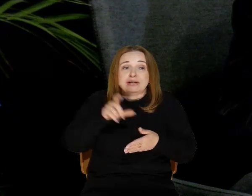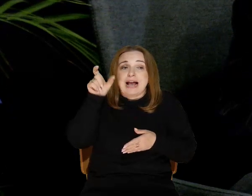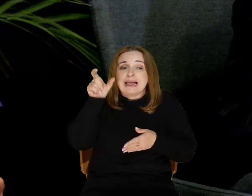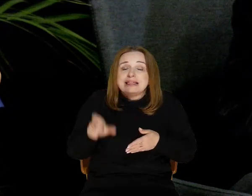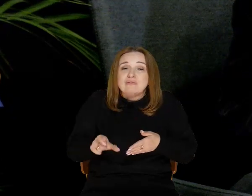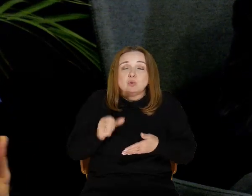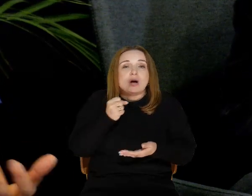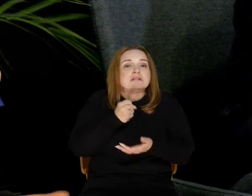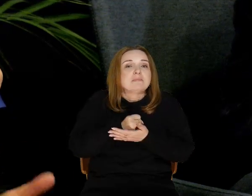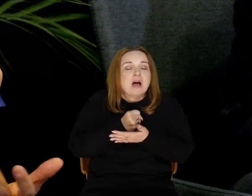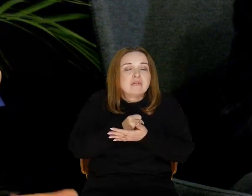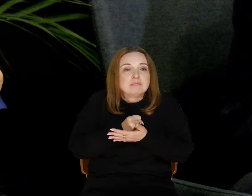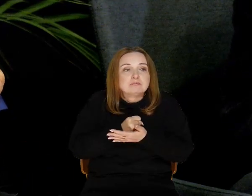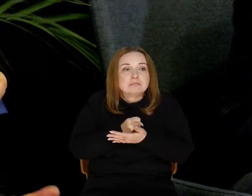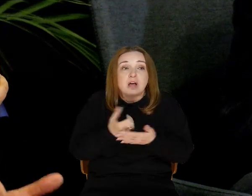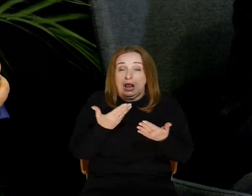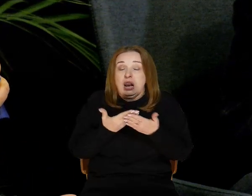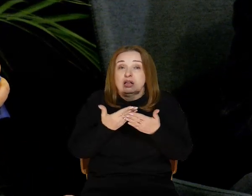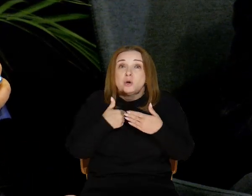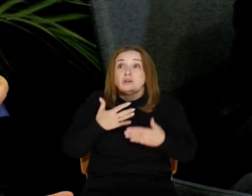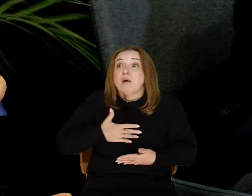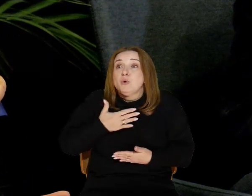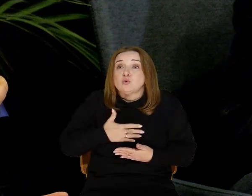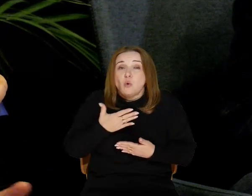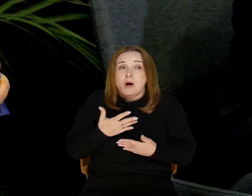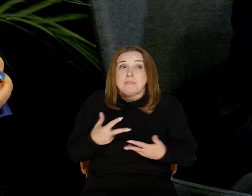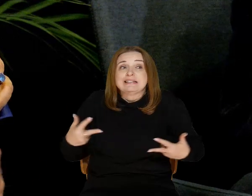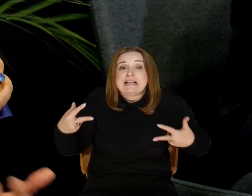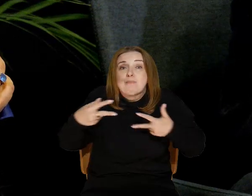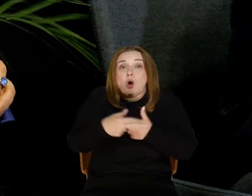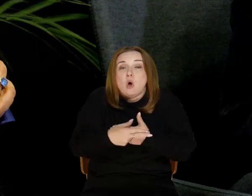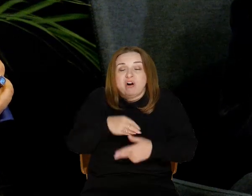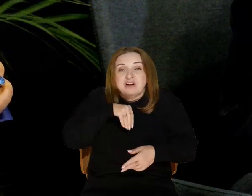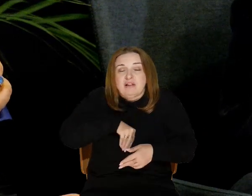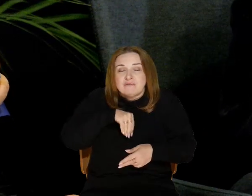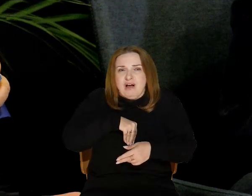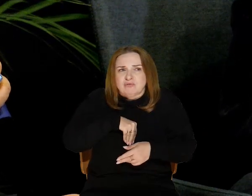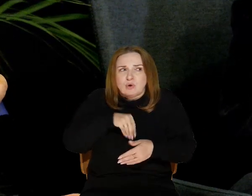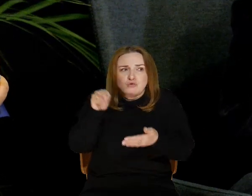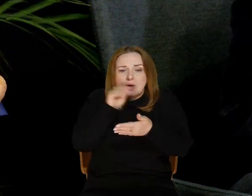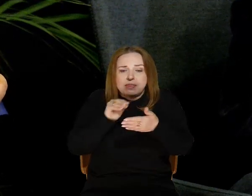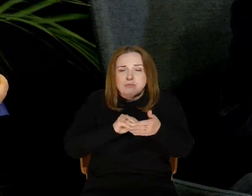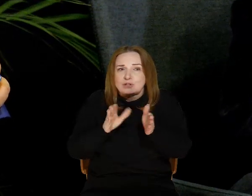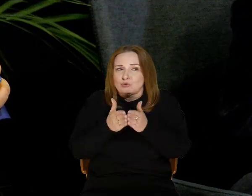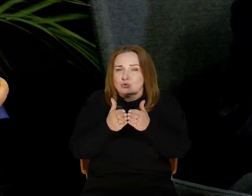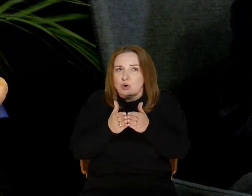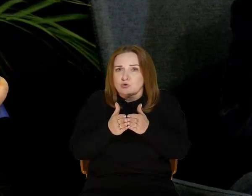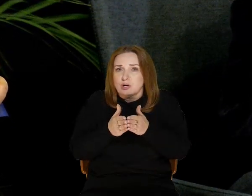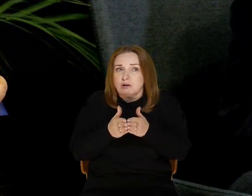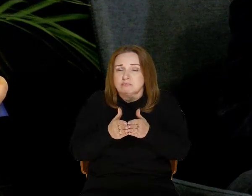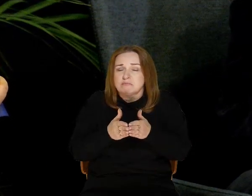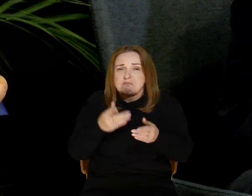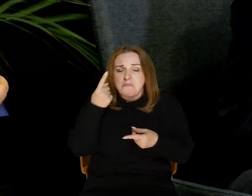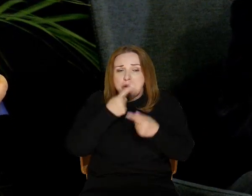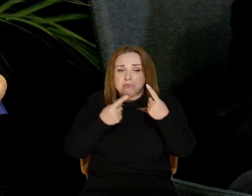sprawa. To może też dlatego tak długo mnie blokowało przed napisaniem tej książki, bo myślę sobie, że to przecież jest jest wyłącznie o mnie, prawda,